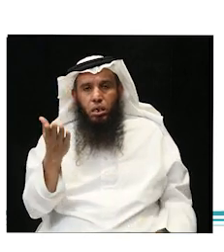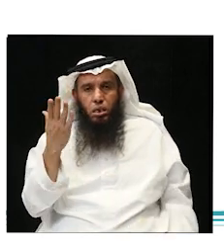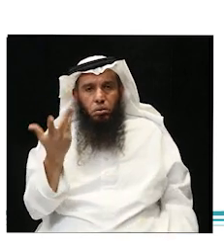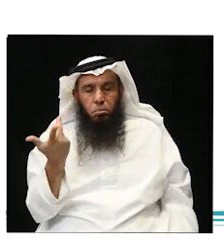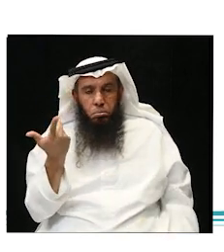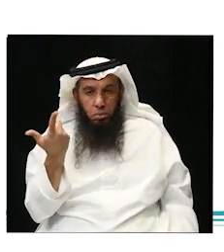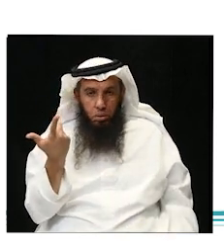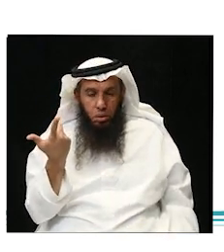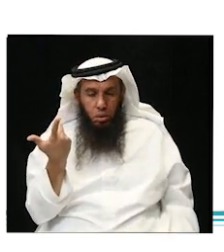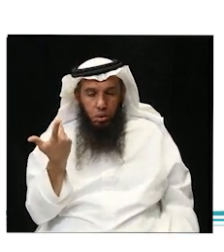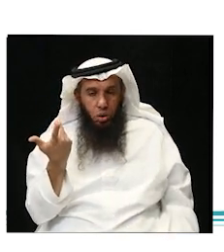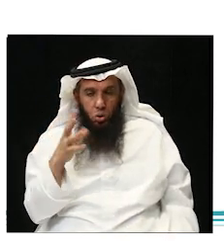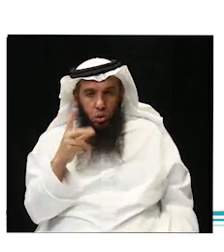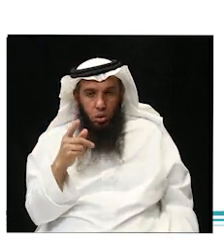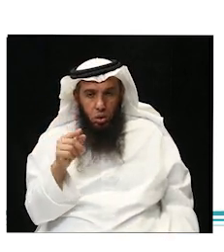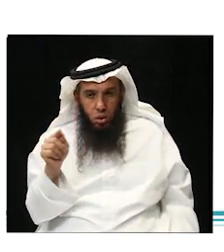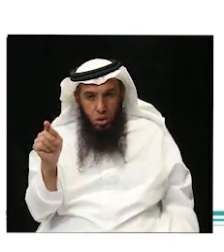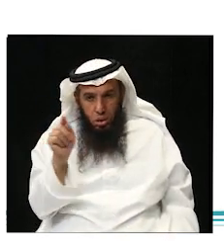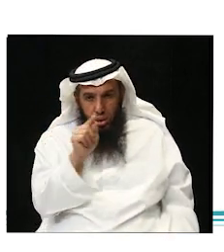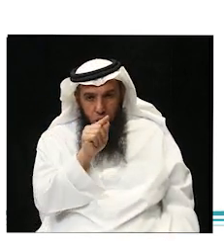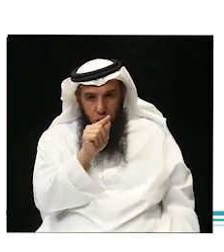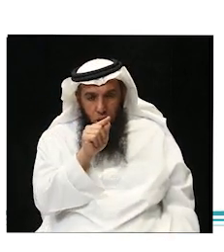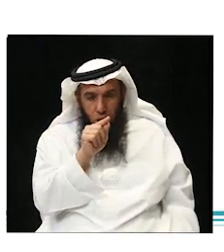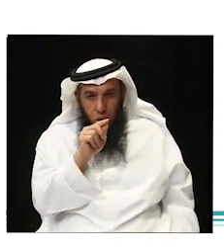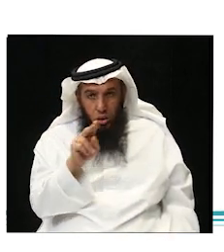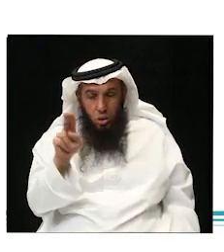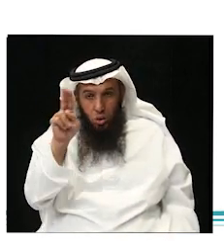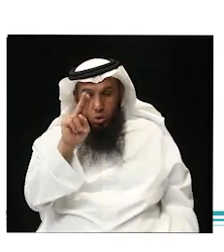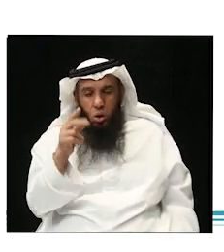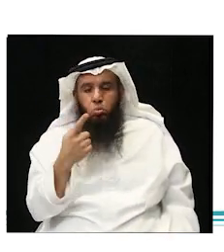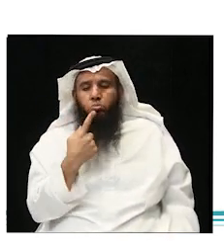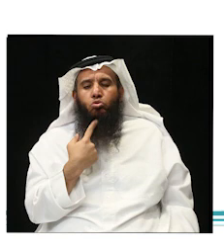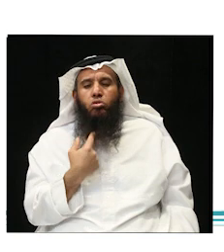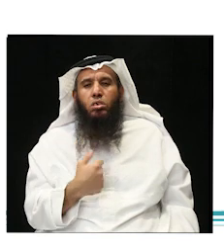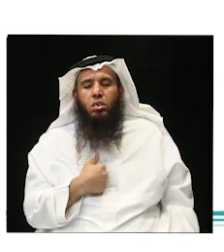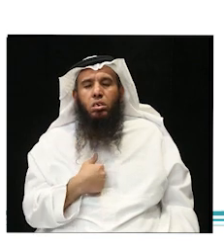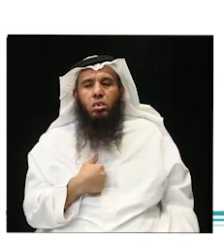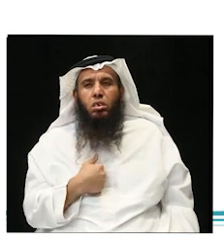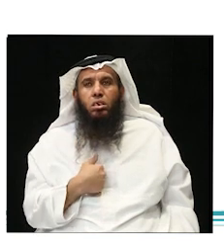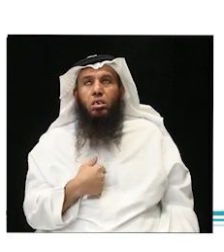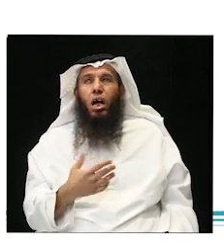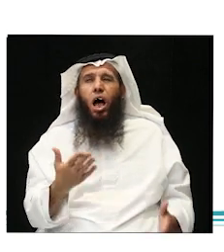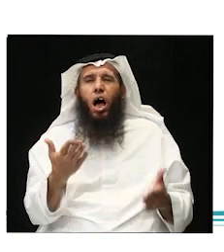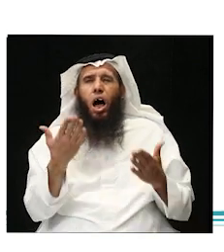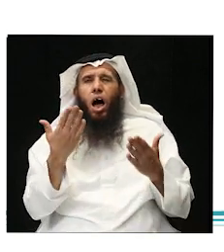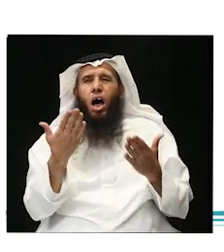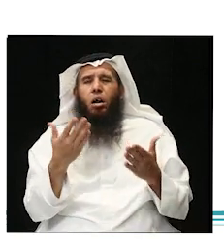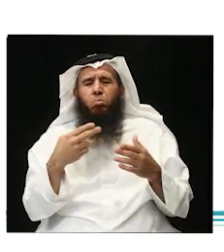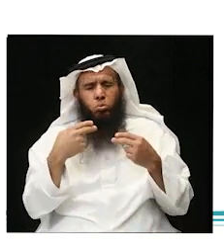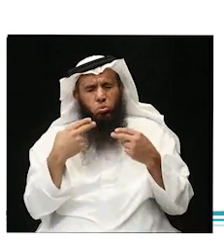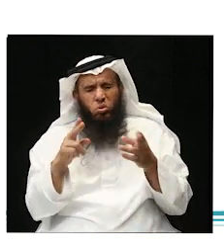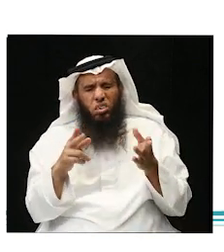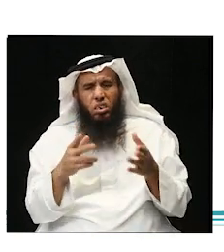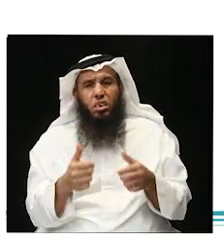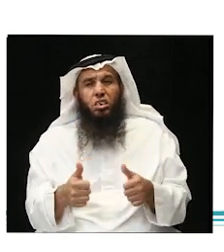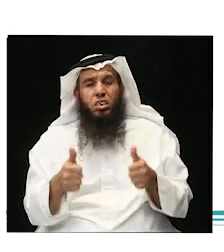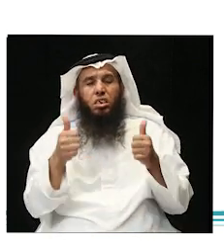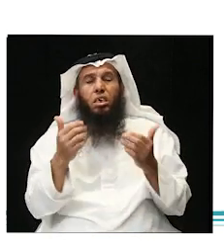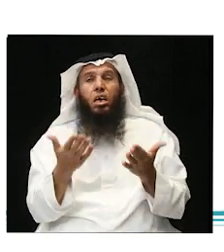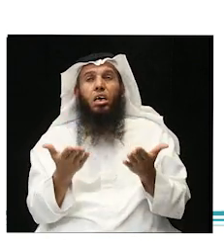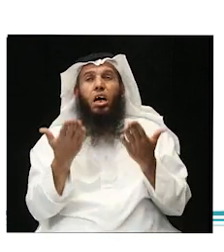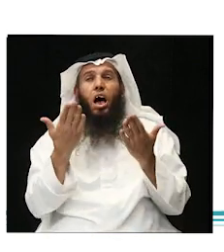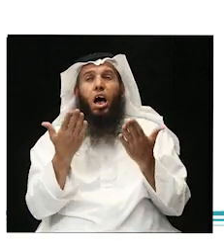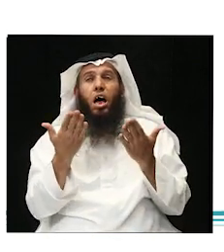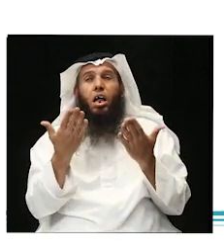مرض، المهم أنه دفع ضر. طيب ما حكمه؟ الدعاء عبادة، الدعاء عبادة، هذه